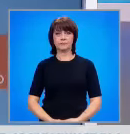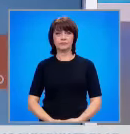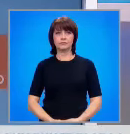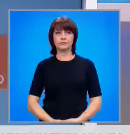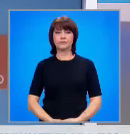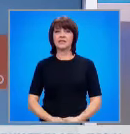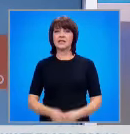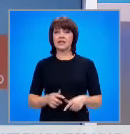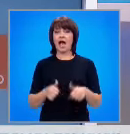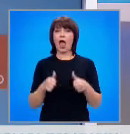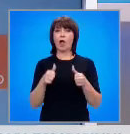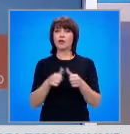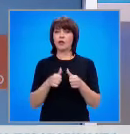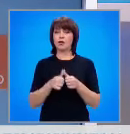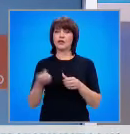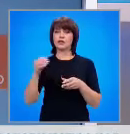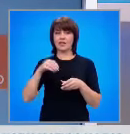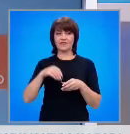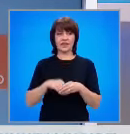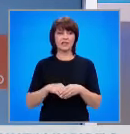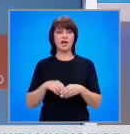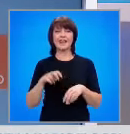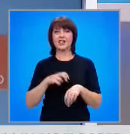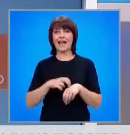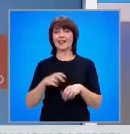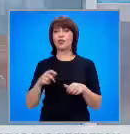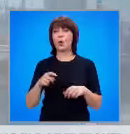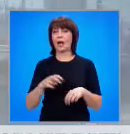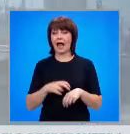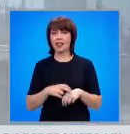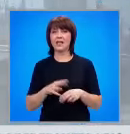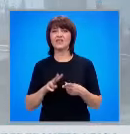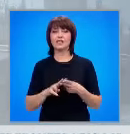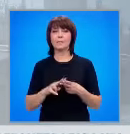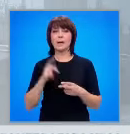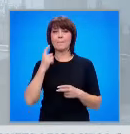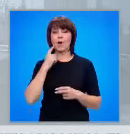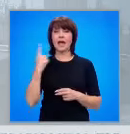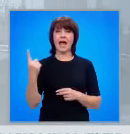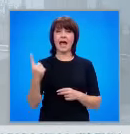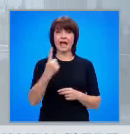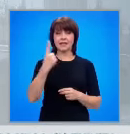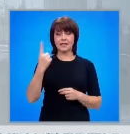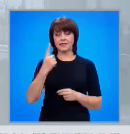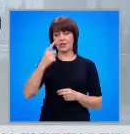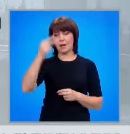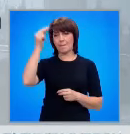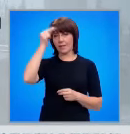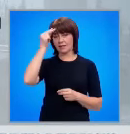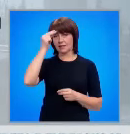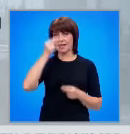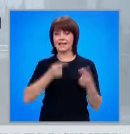Сега от Лондон включваме специалните пратеници на БНТ Джанан Дорал и Владимир Богдански. Единственият български телевизионен екип, който се